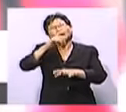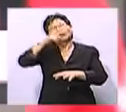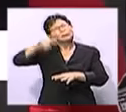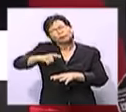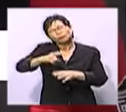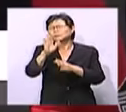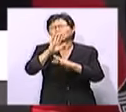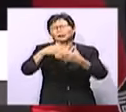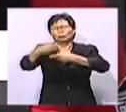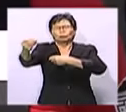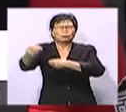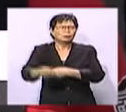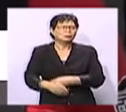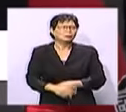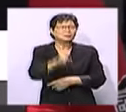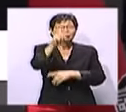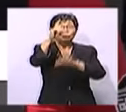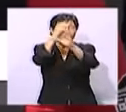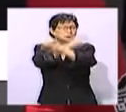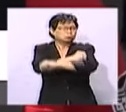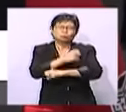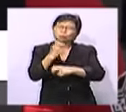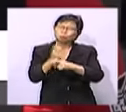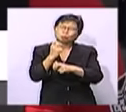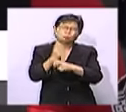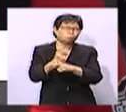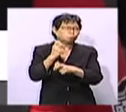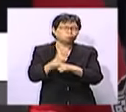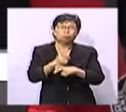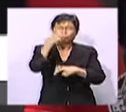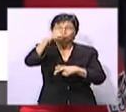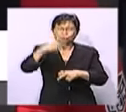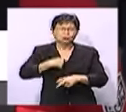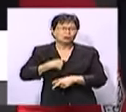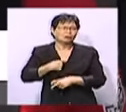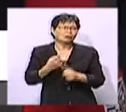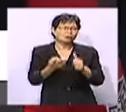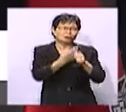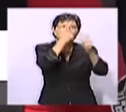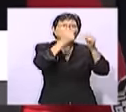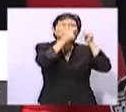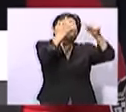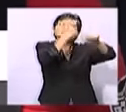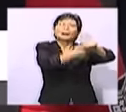keperluan. Jadi itu satu cabaran yang paling besar untuk saya yang pertama kali